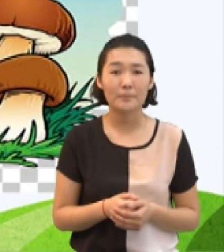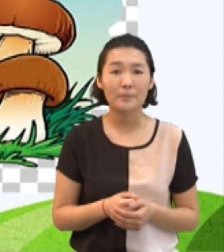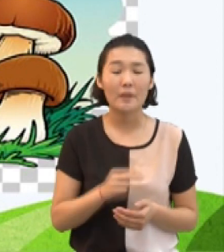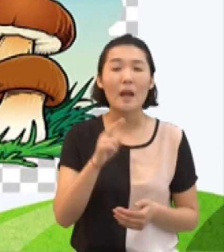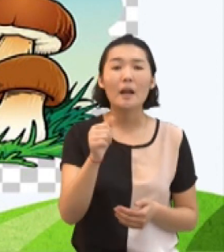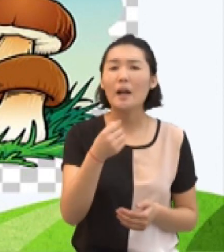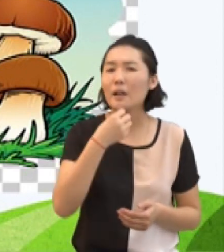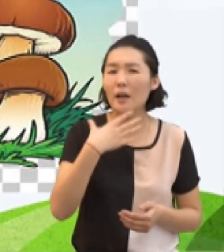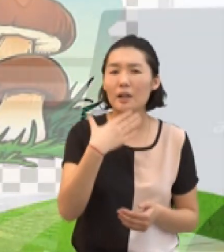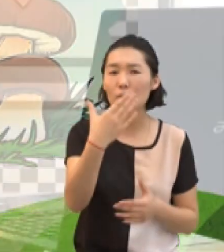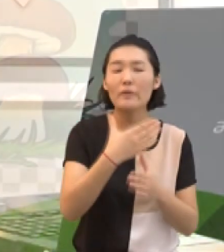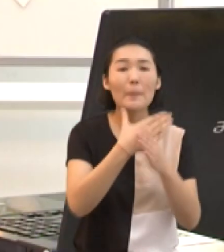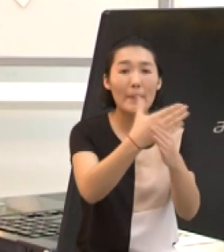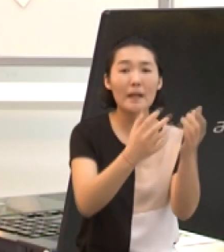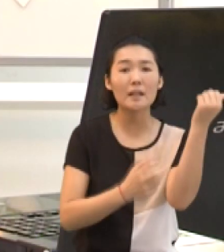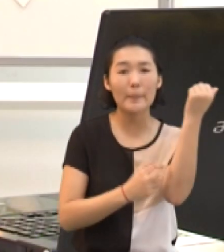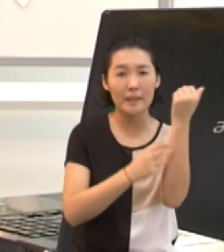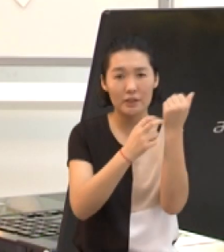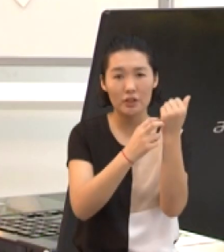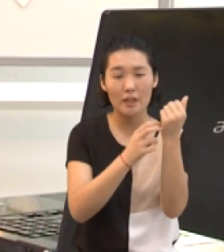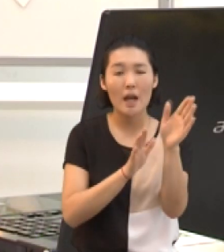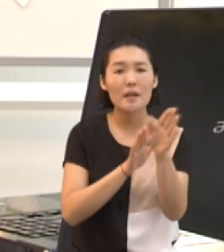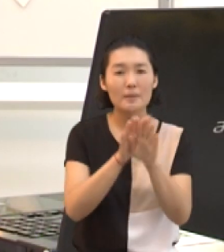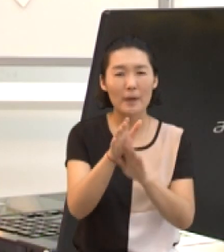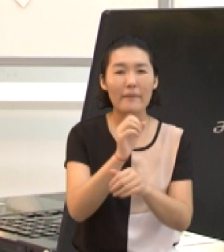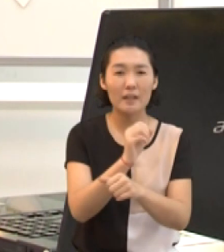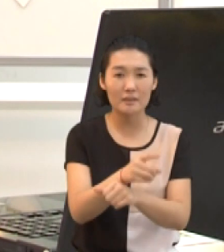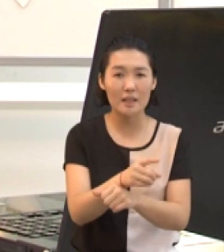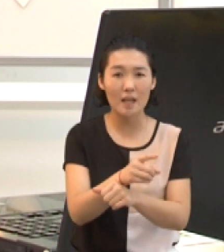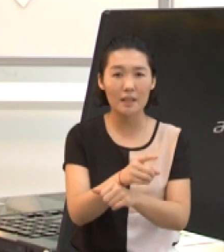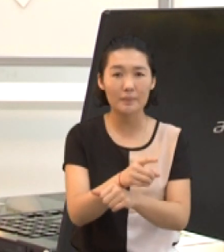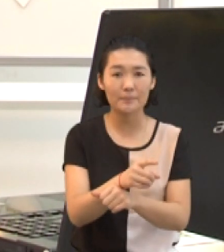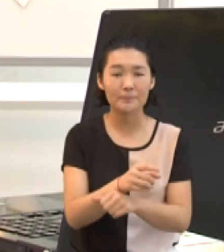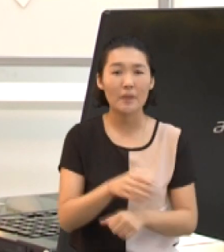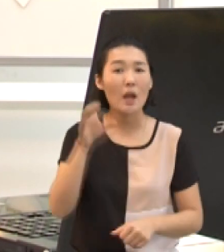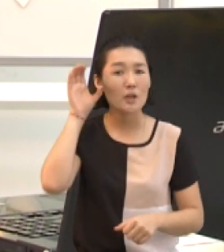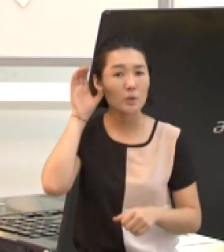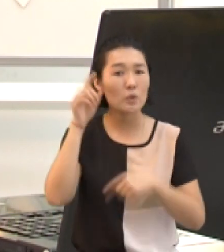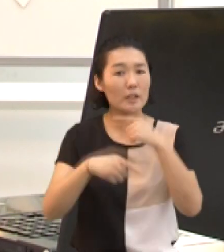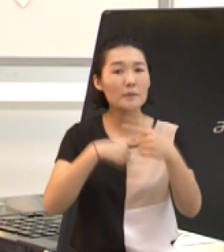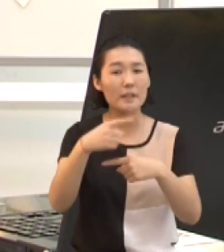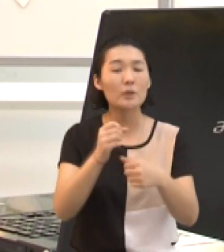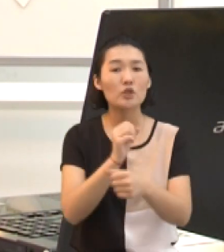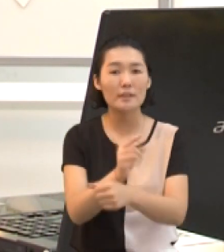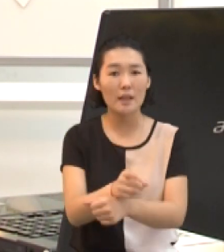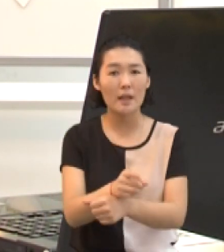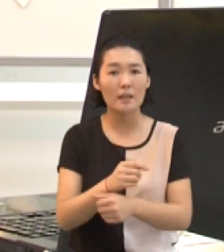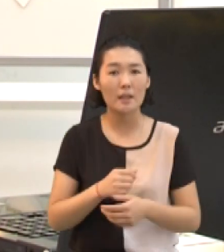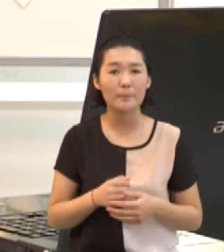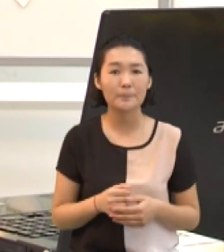Как хорошо вы помогли Белочке, справились с заданием. Слушаем следующее